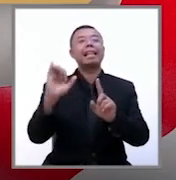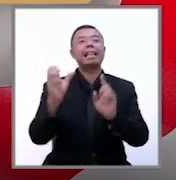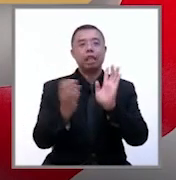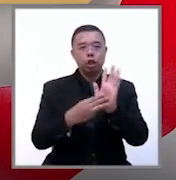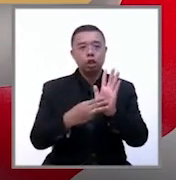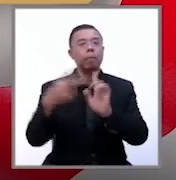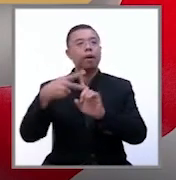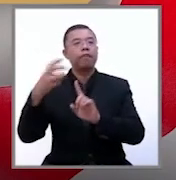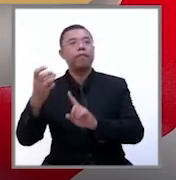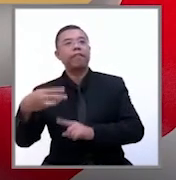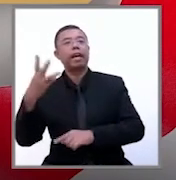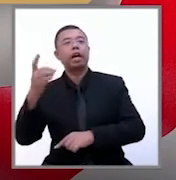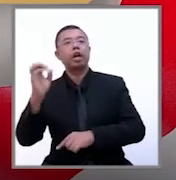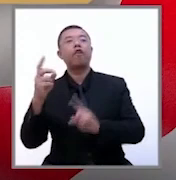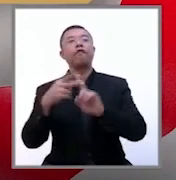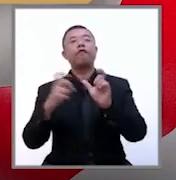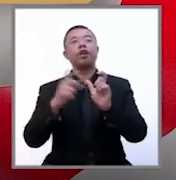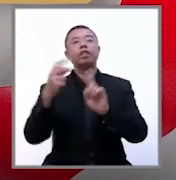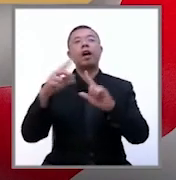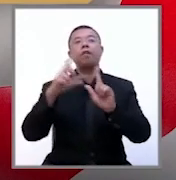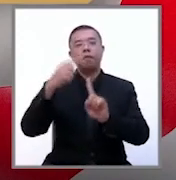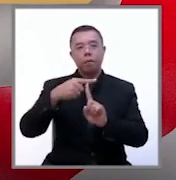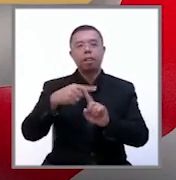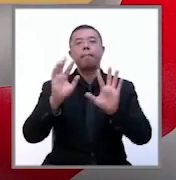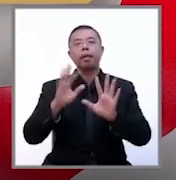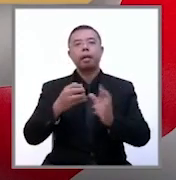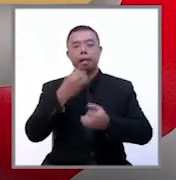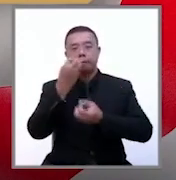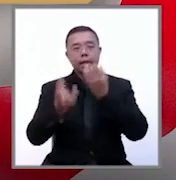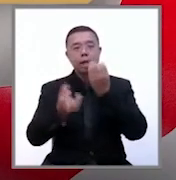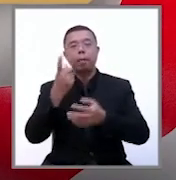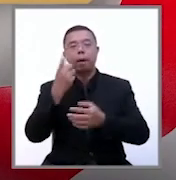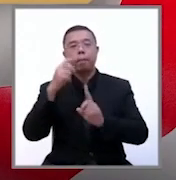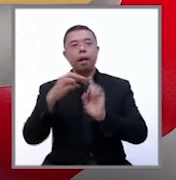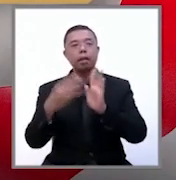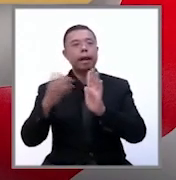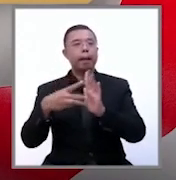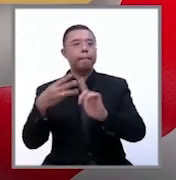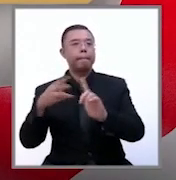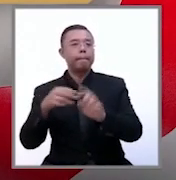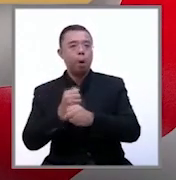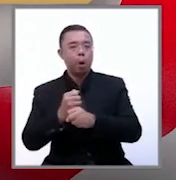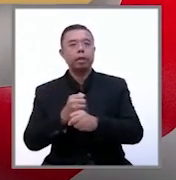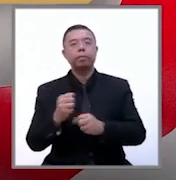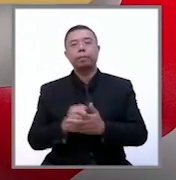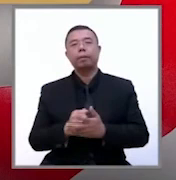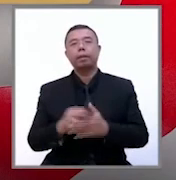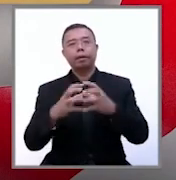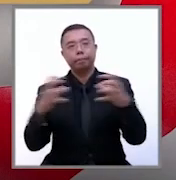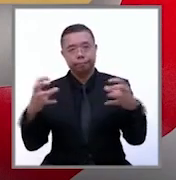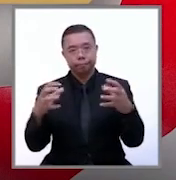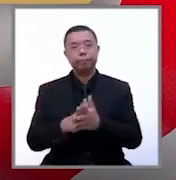litium ferofosfat itu sering digaungkan Pak Tom Lembong itu litium litium feroospat